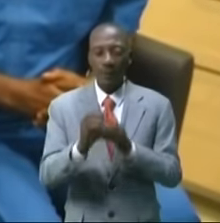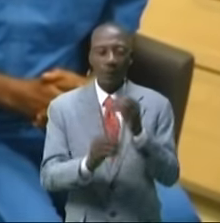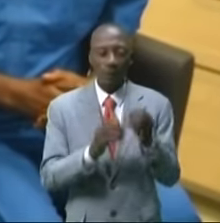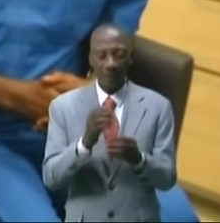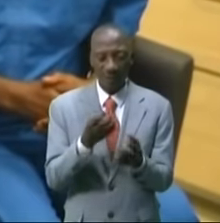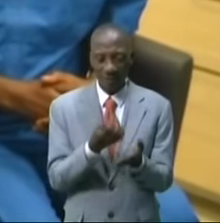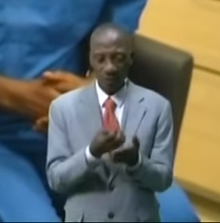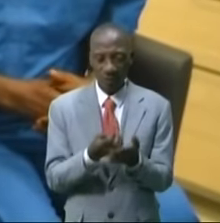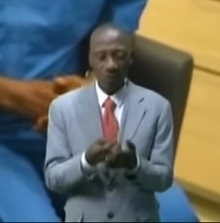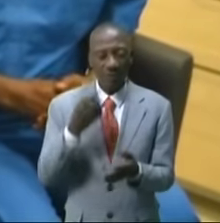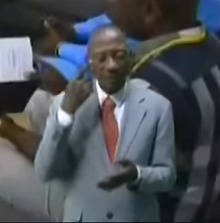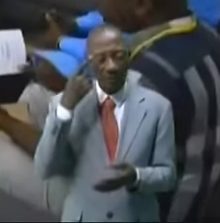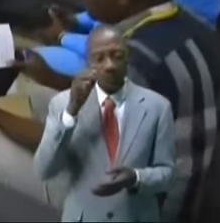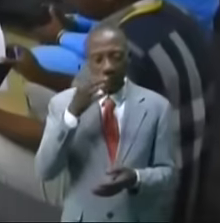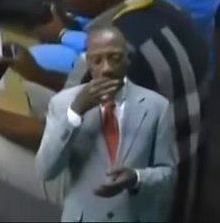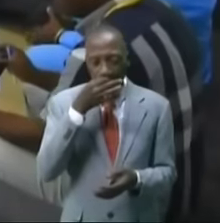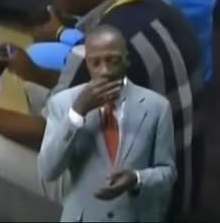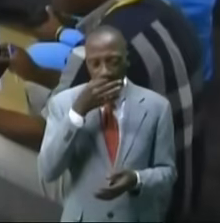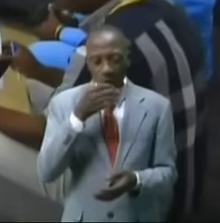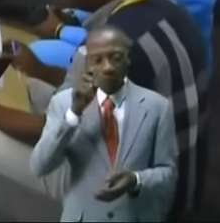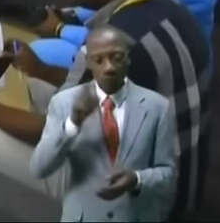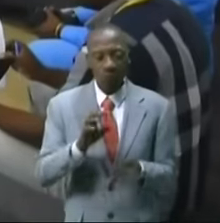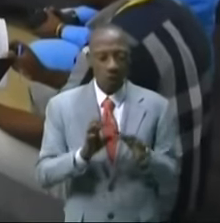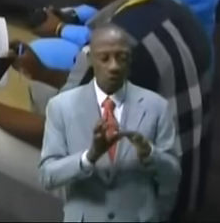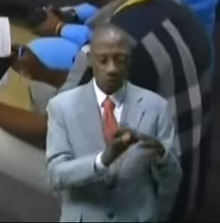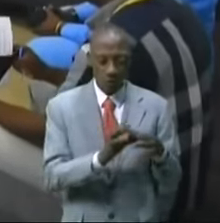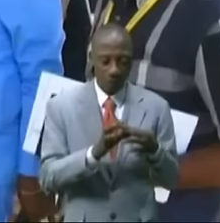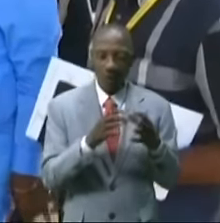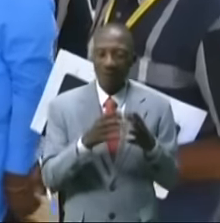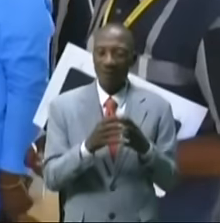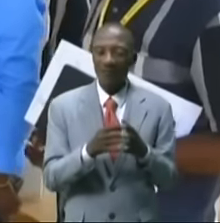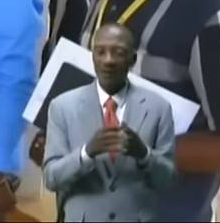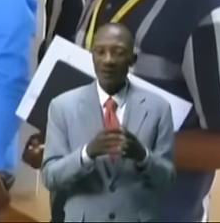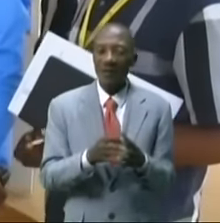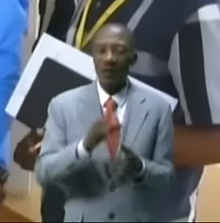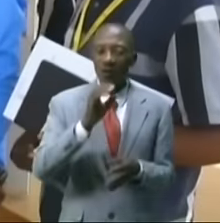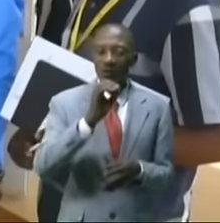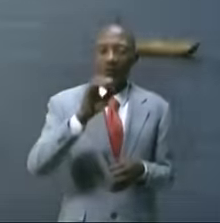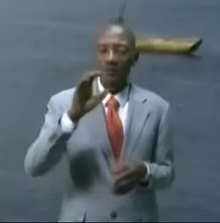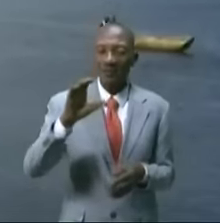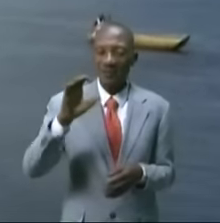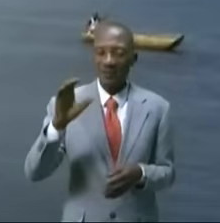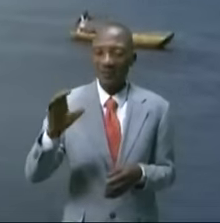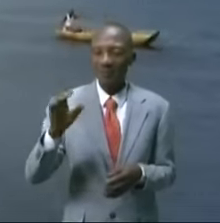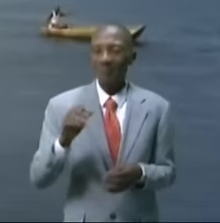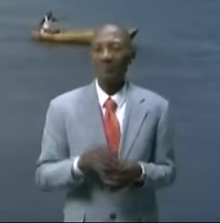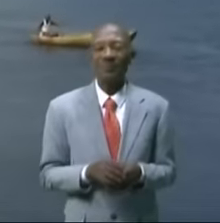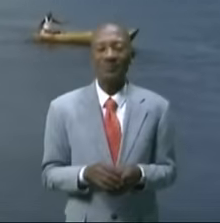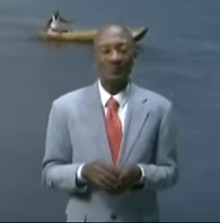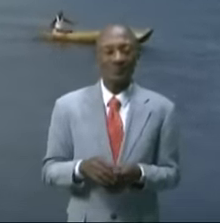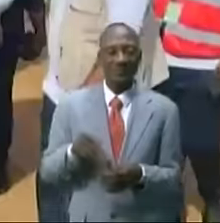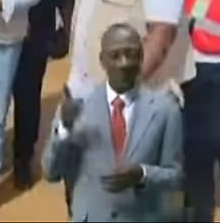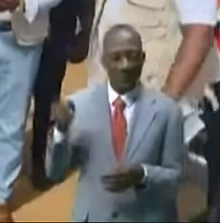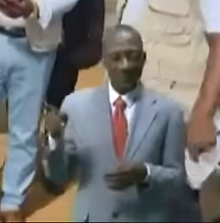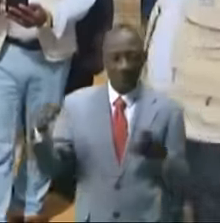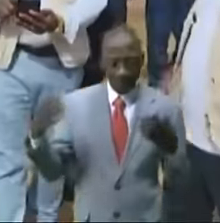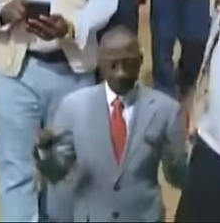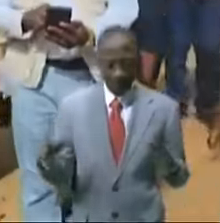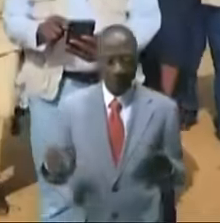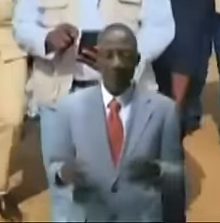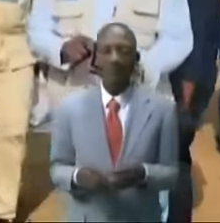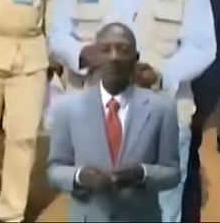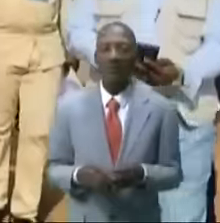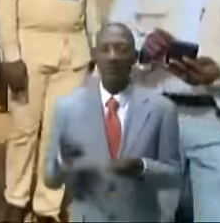du secteur pétrolier collaborent avec l'OCC. Du laboratoire, Étienne Chimanga Mutombo s'est rendu